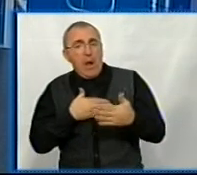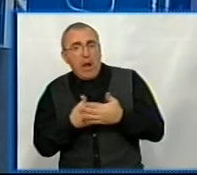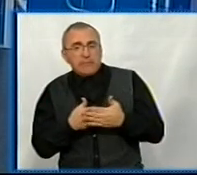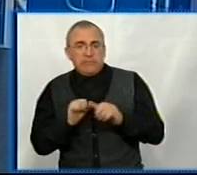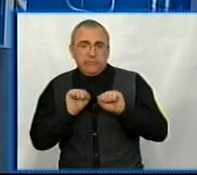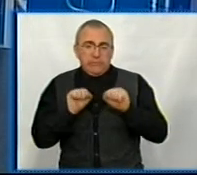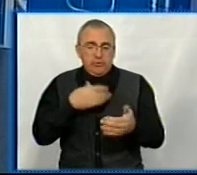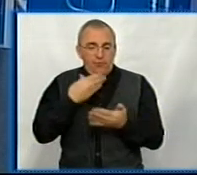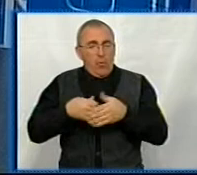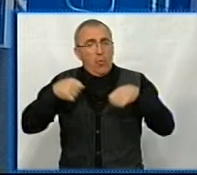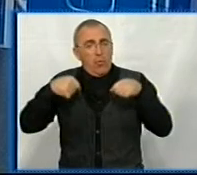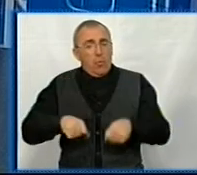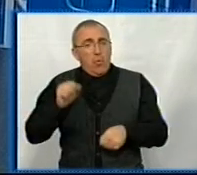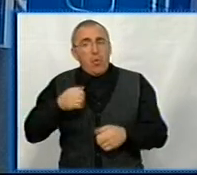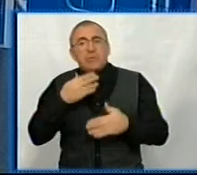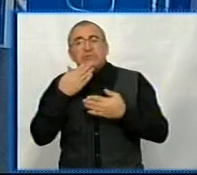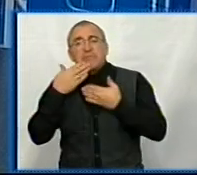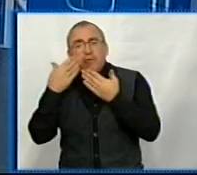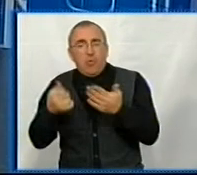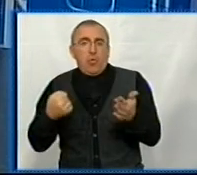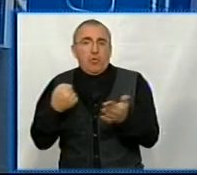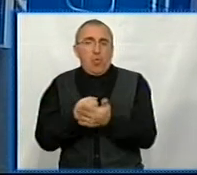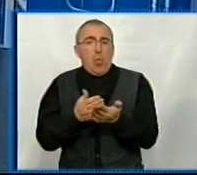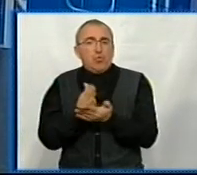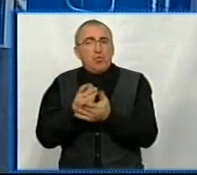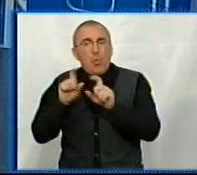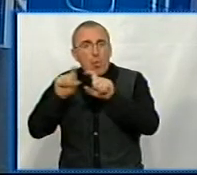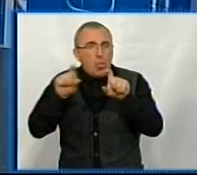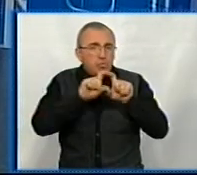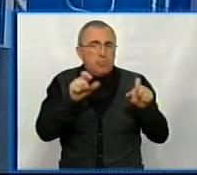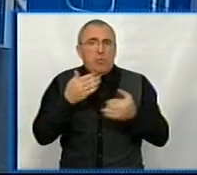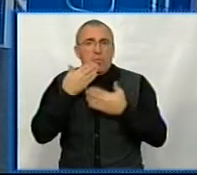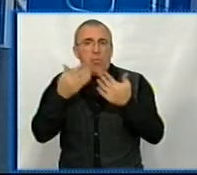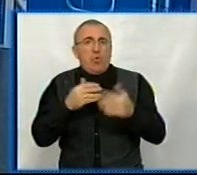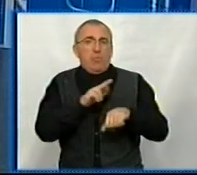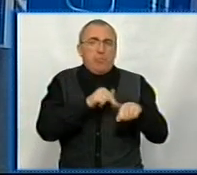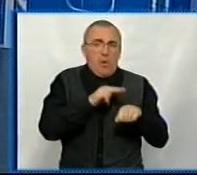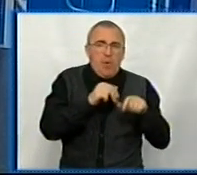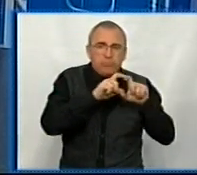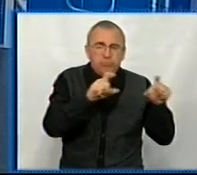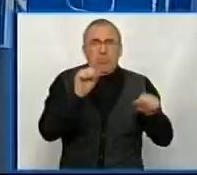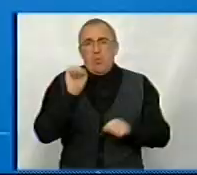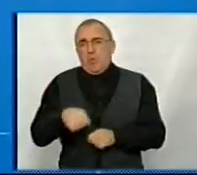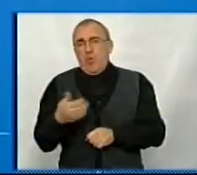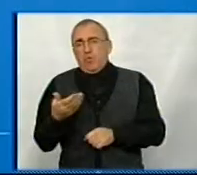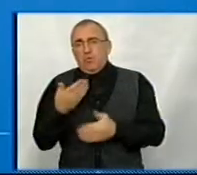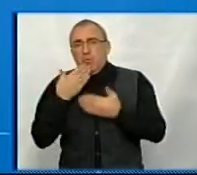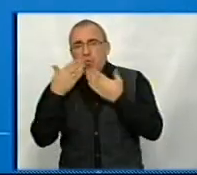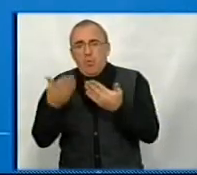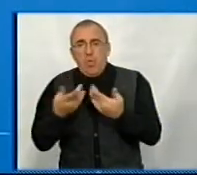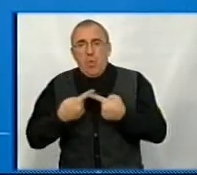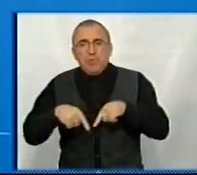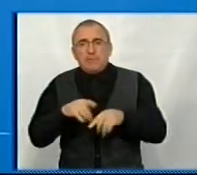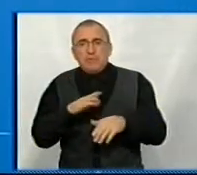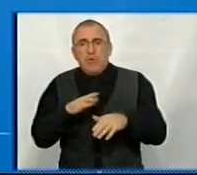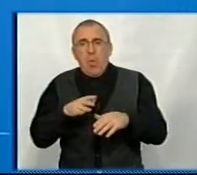захист своїх прав, що можуть звернутися до певних служб, можуть звернутися до правоохоронних органів, можуть звернутися до органів